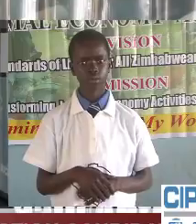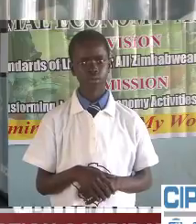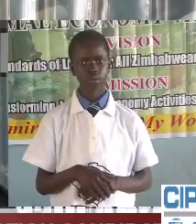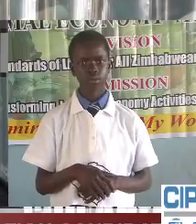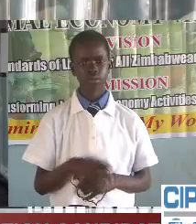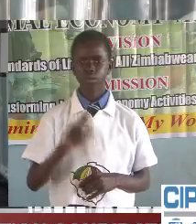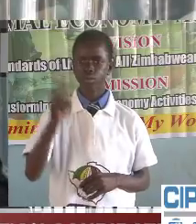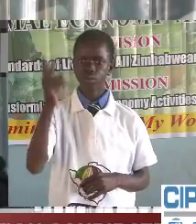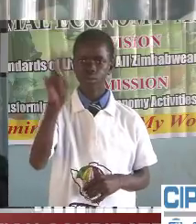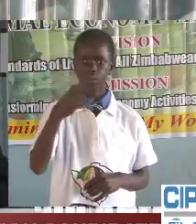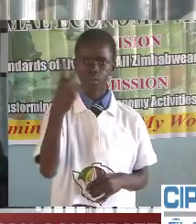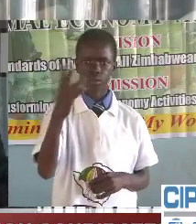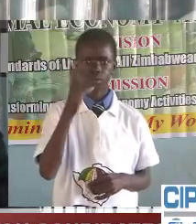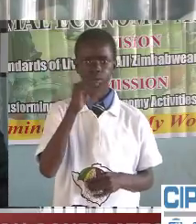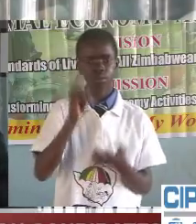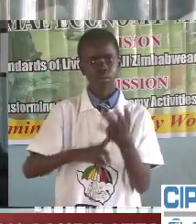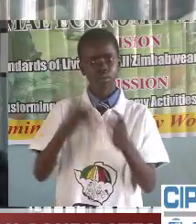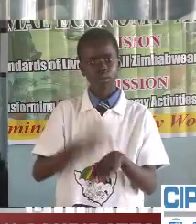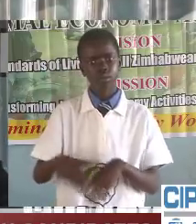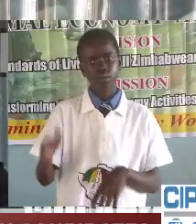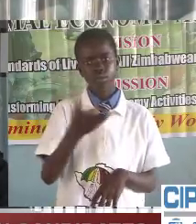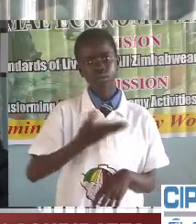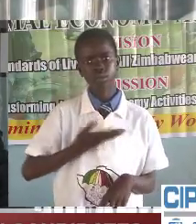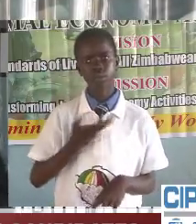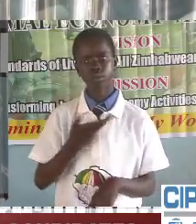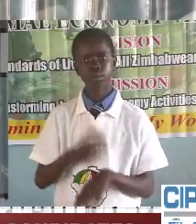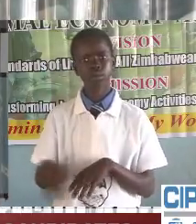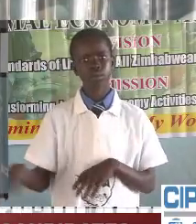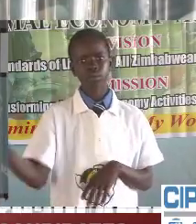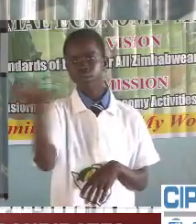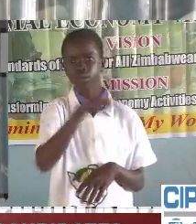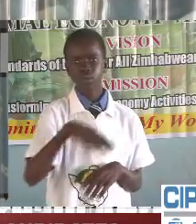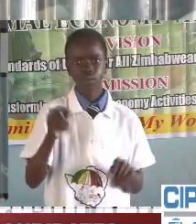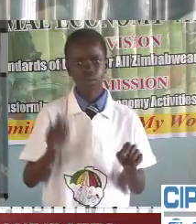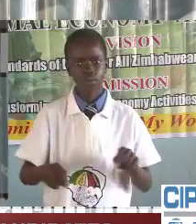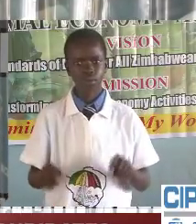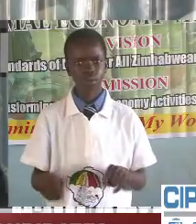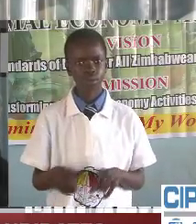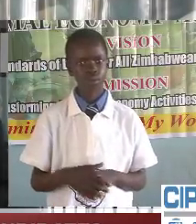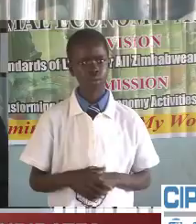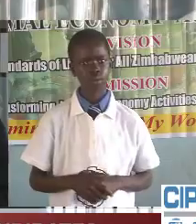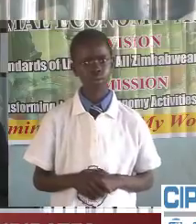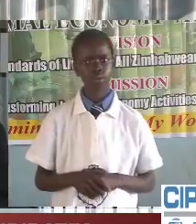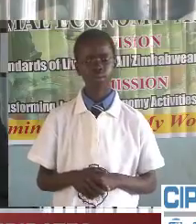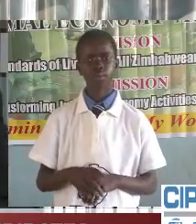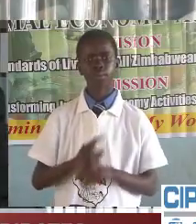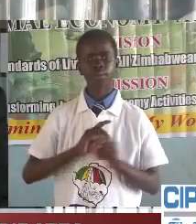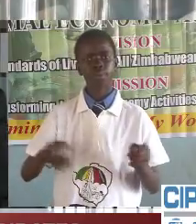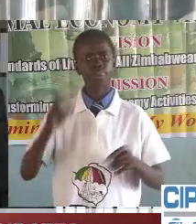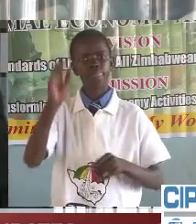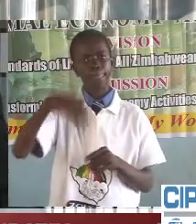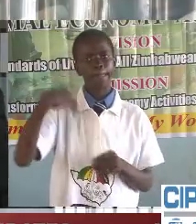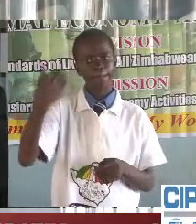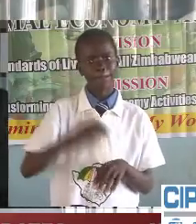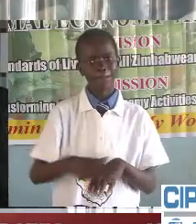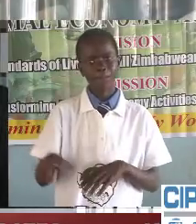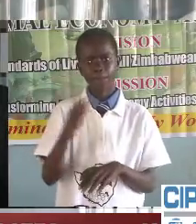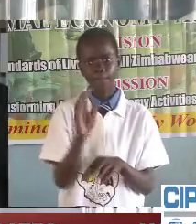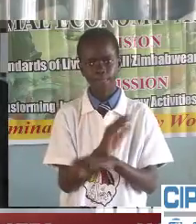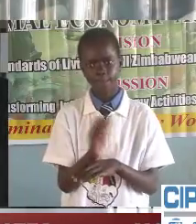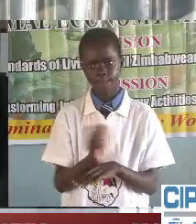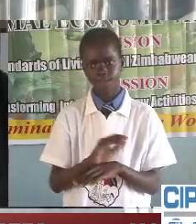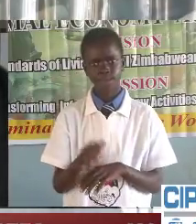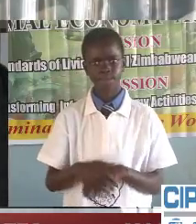Ndopinda pamavhenda. Mavhenda munhu wese iyo zvino ari kuramba manokutengesa, hakuna mabasa,